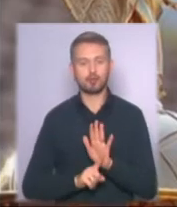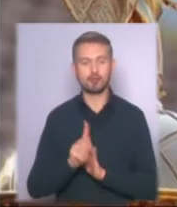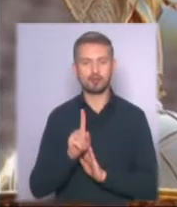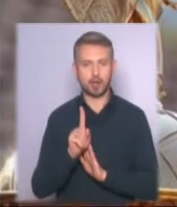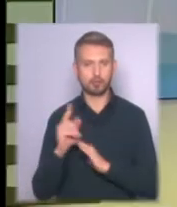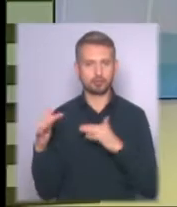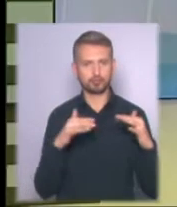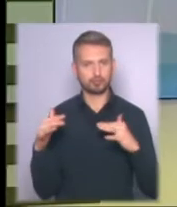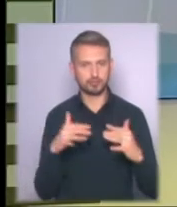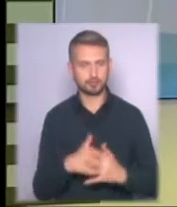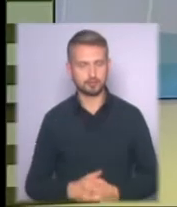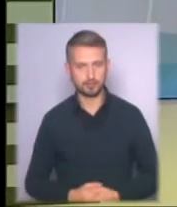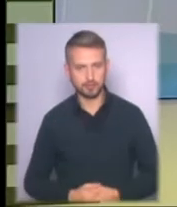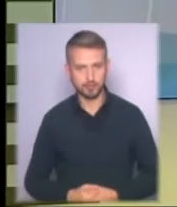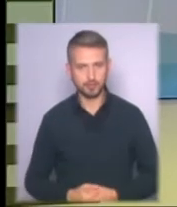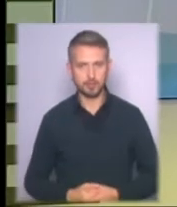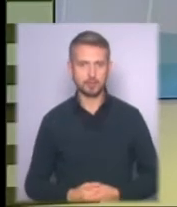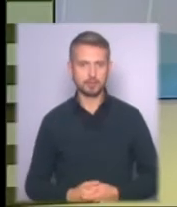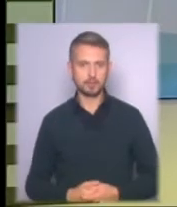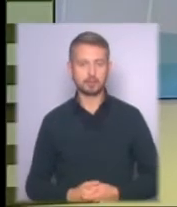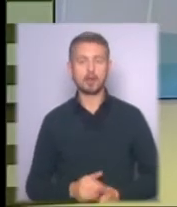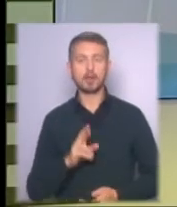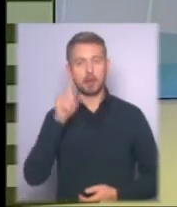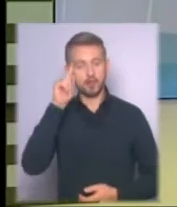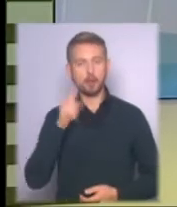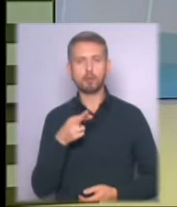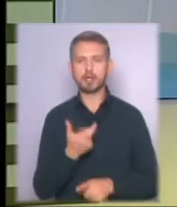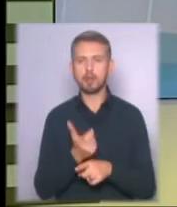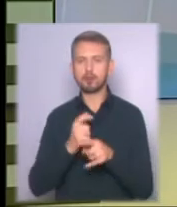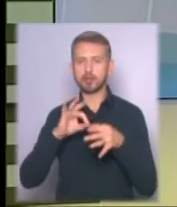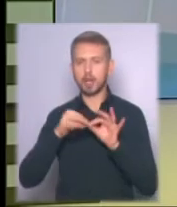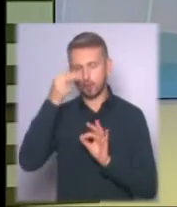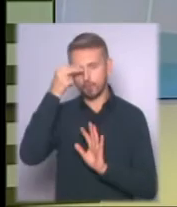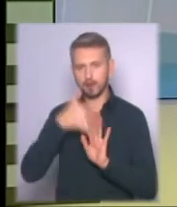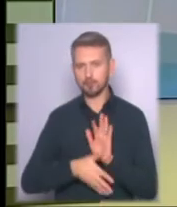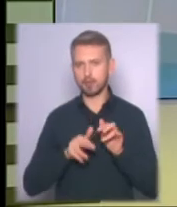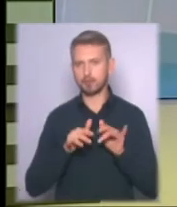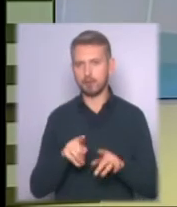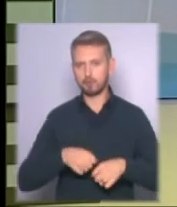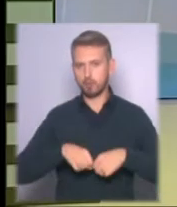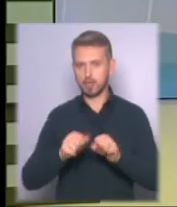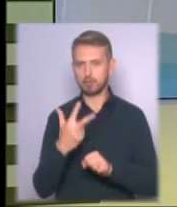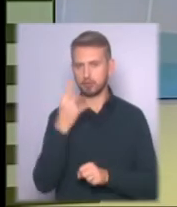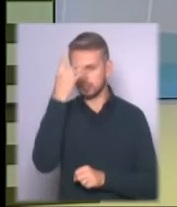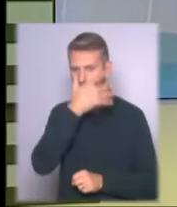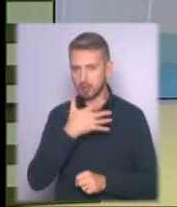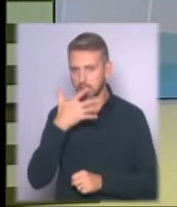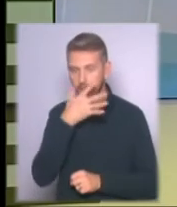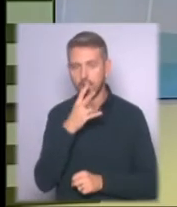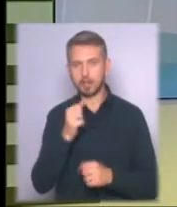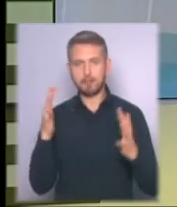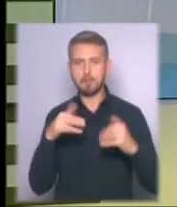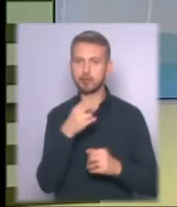з'ясовувати стосунки. Як відомо, для більш детального вивчення справи з побиттям 3 темношкірих болівальників на